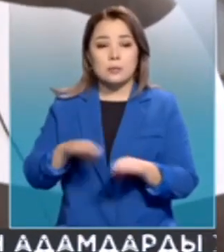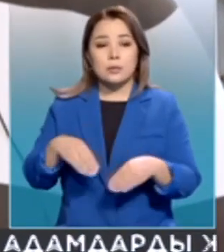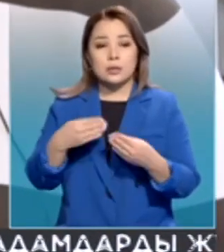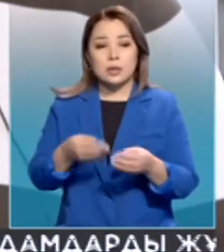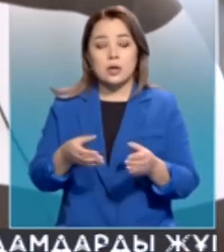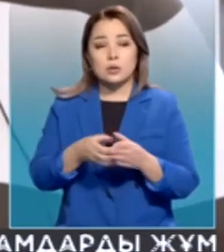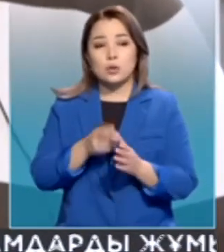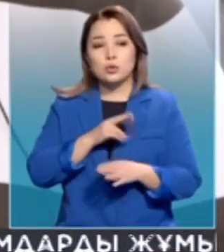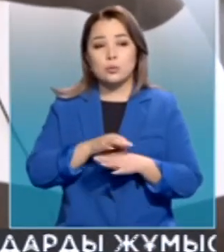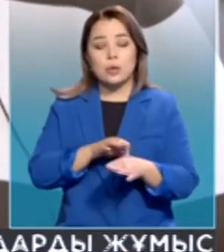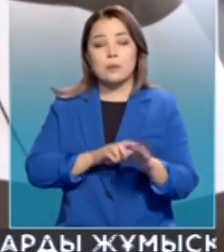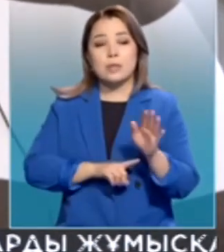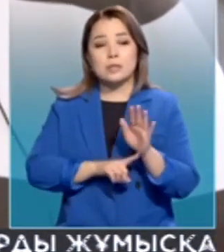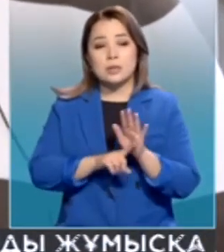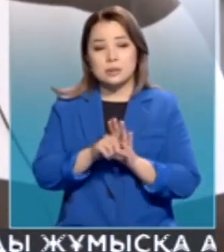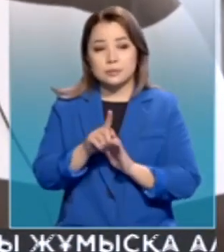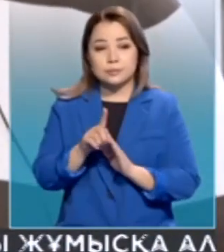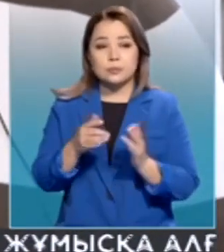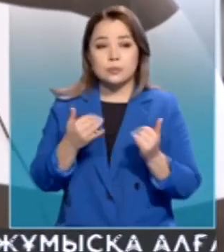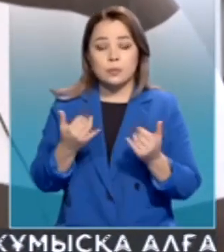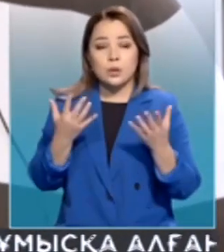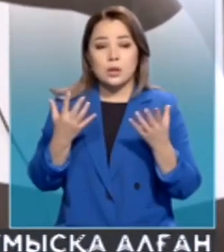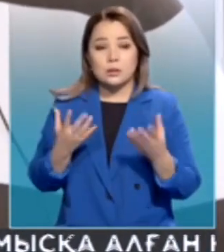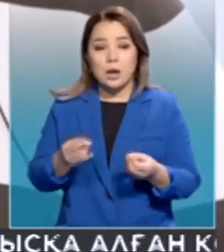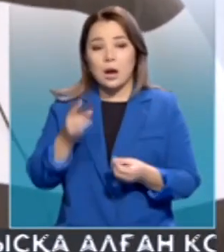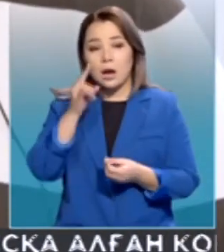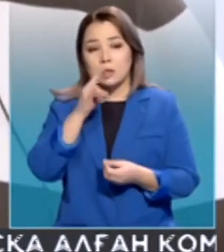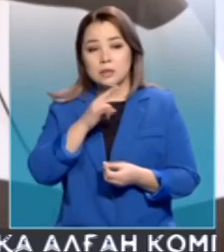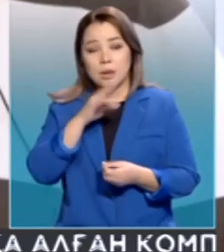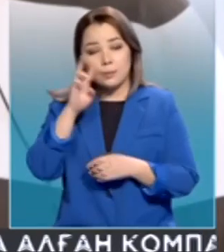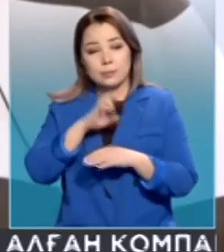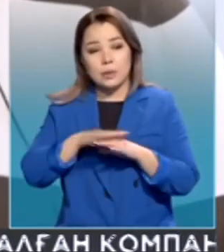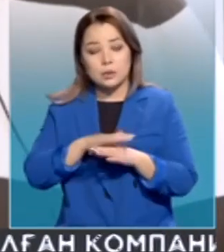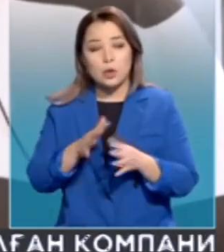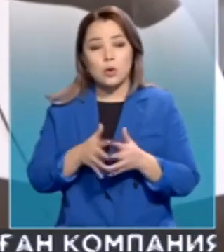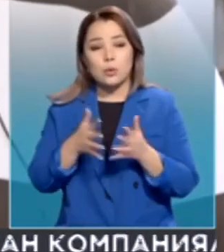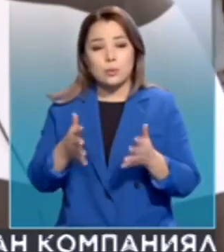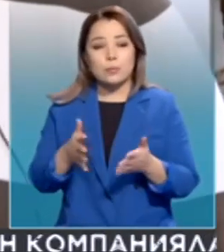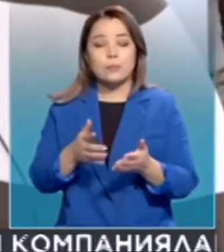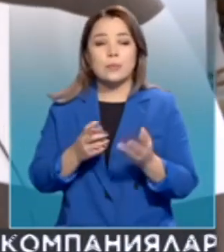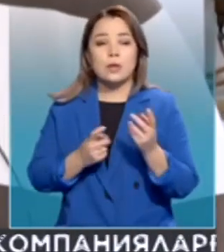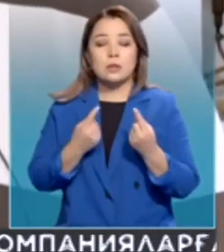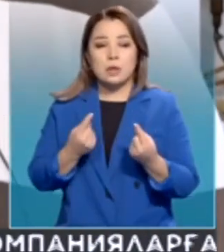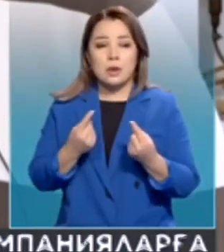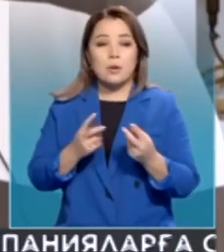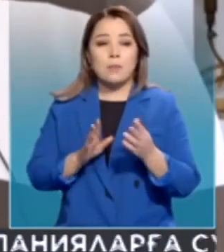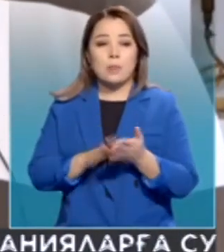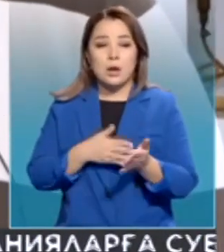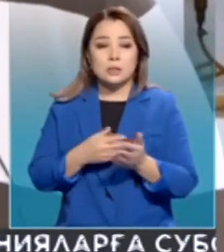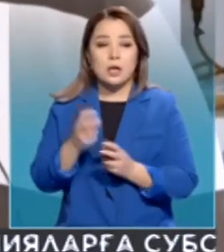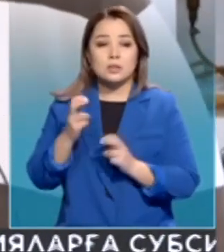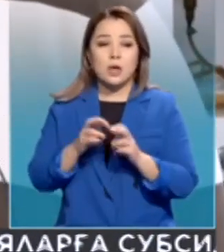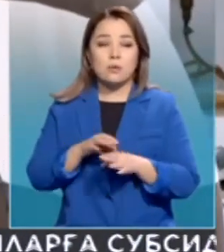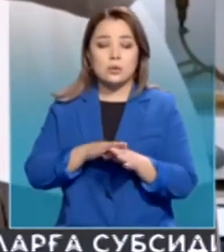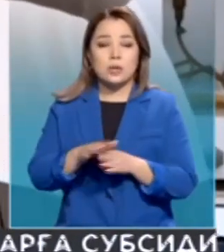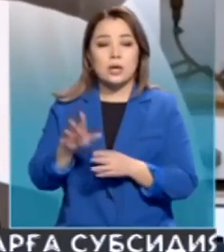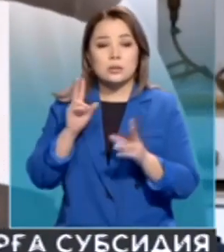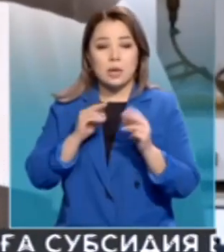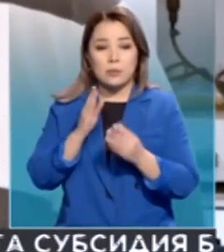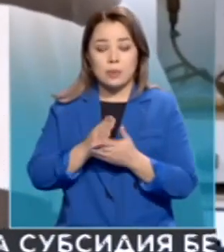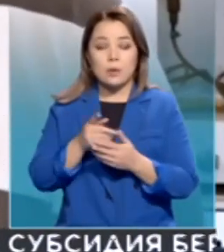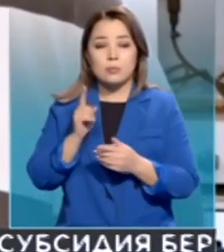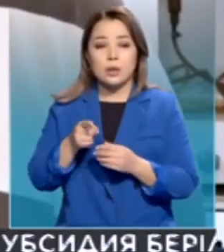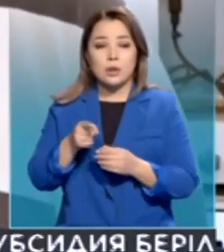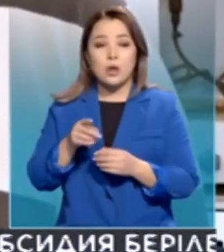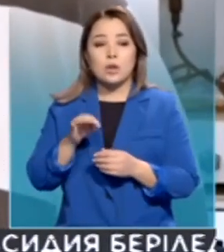арқасында жұмысымызды бастадық. Бүгінгі таңда Қазақстан мемлекетінде ең үлкен ірі май зауыты болып есептелеміз. Күніне